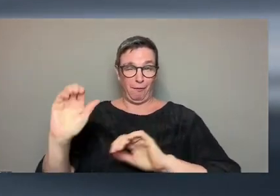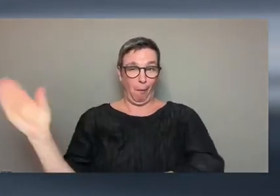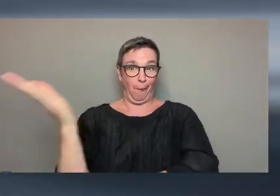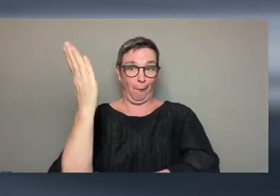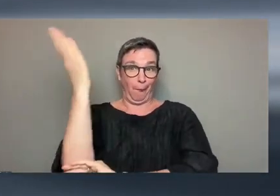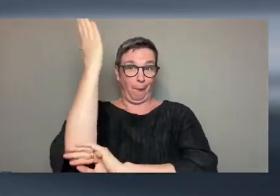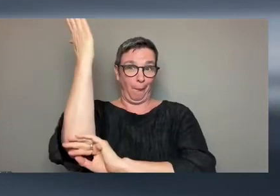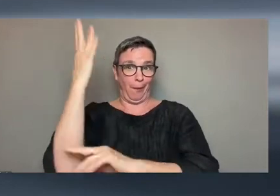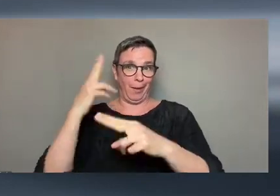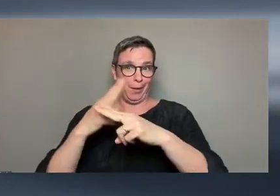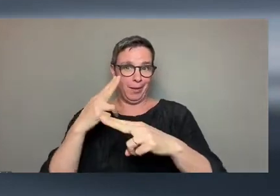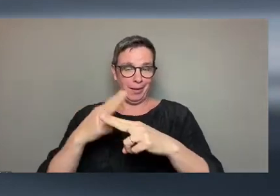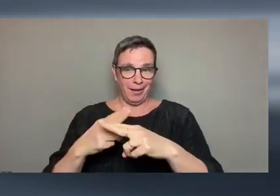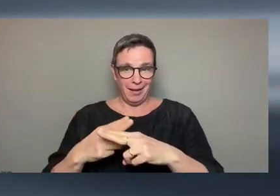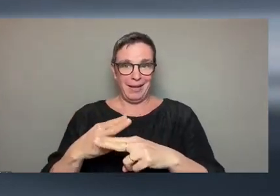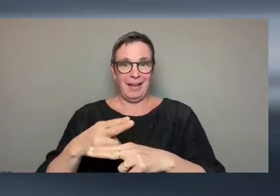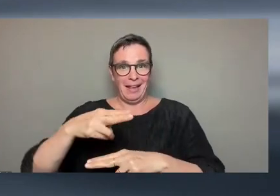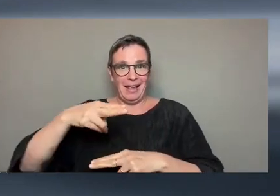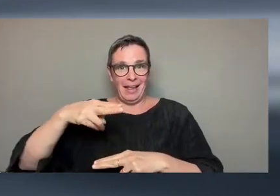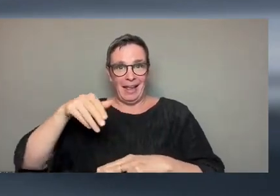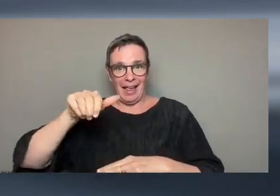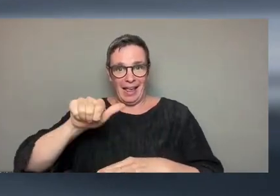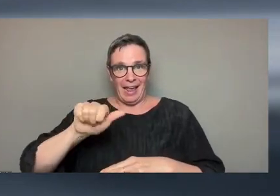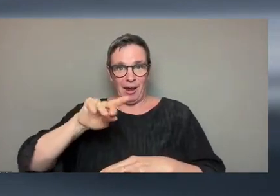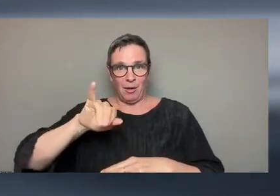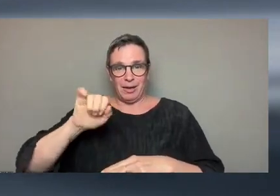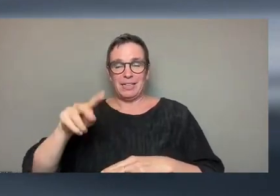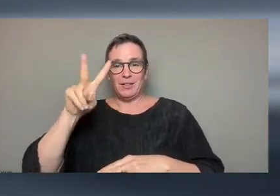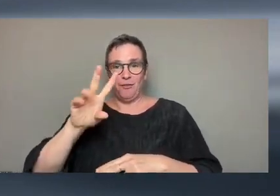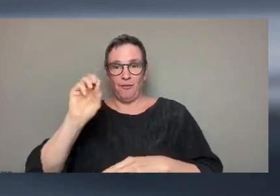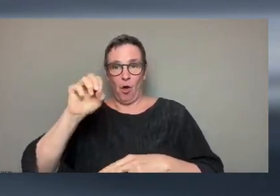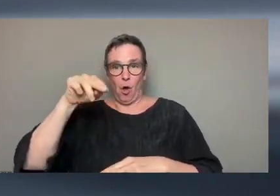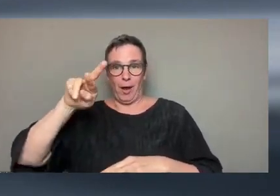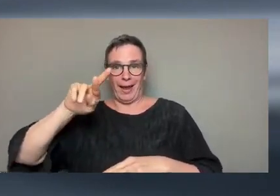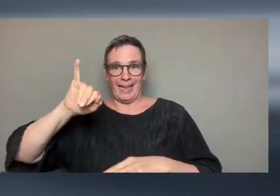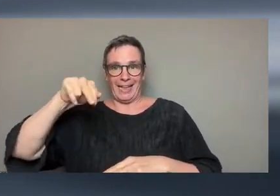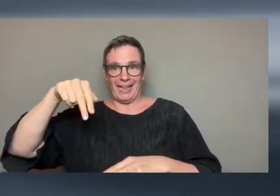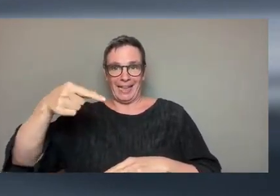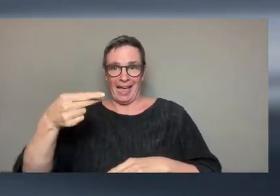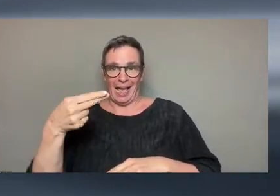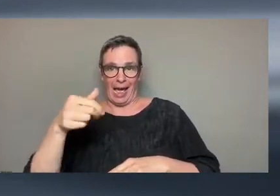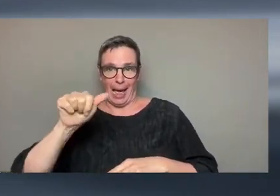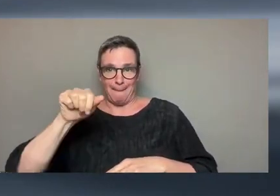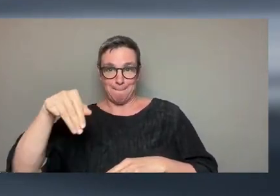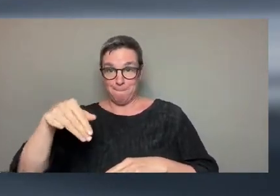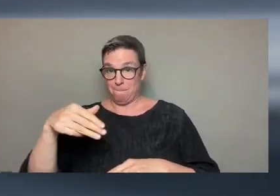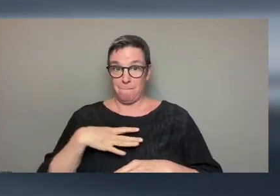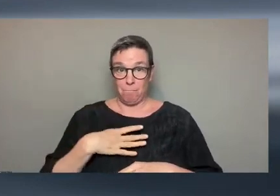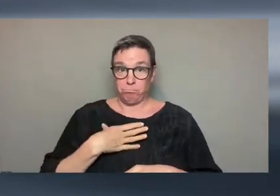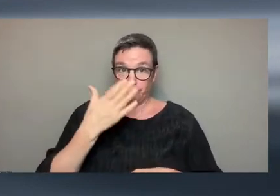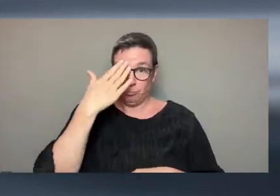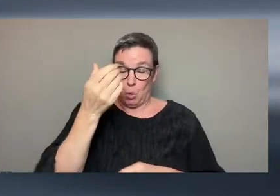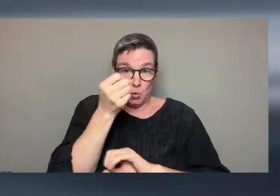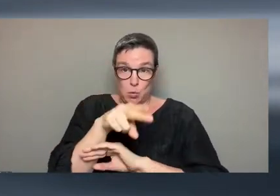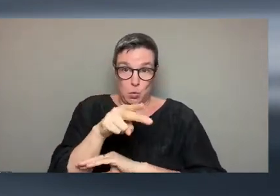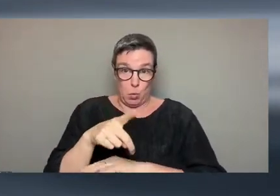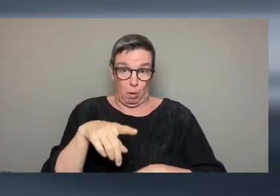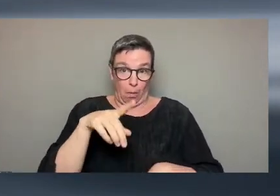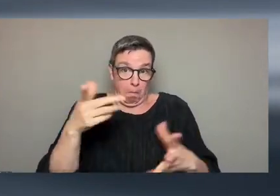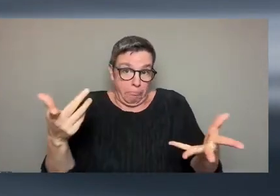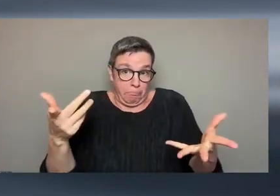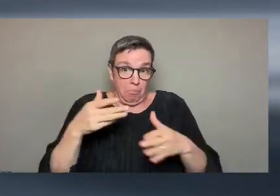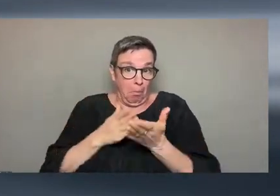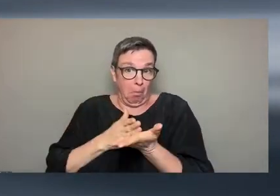s'appelle Aaron Wheels Foringham, vous n'aurez aucun problème avec nos chemins